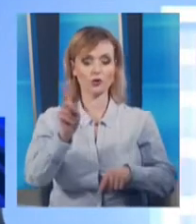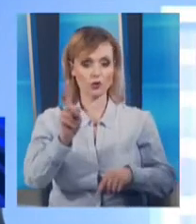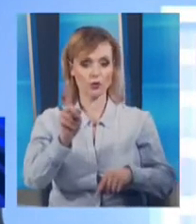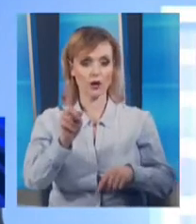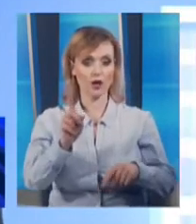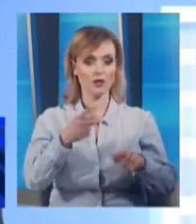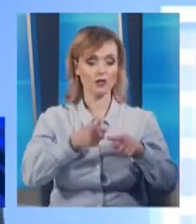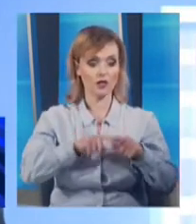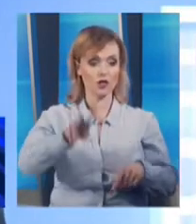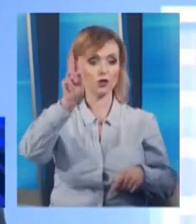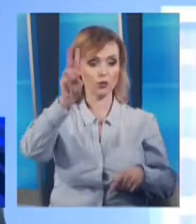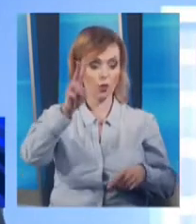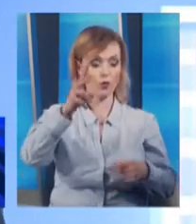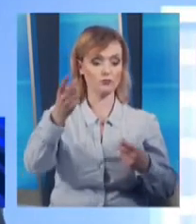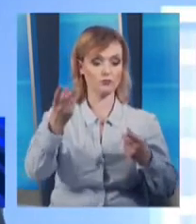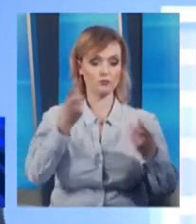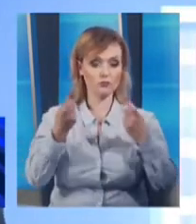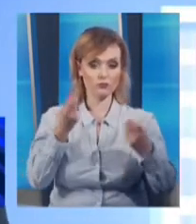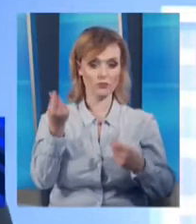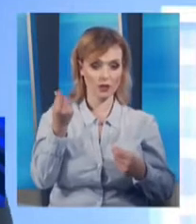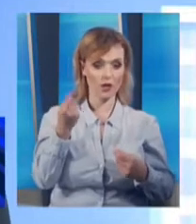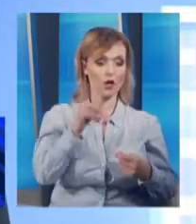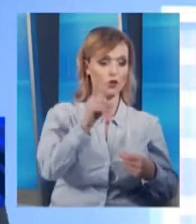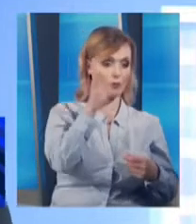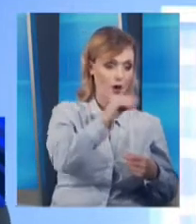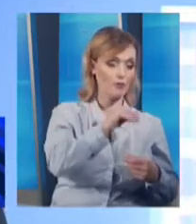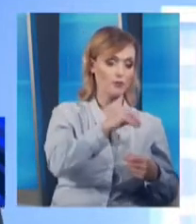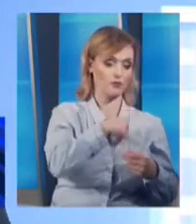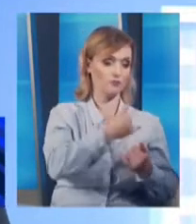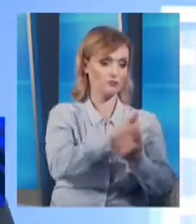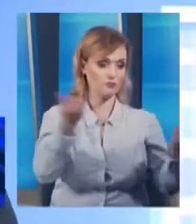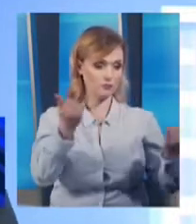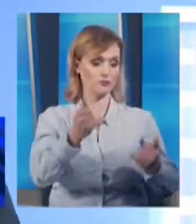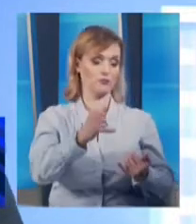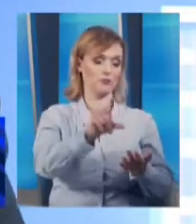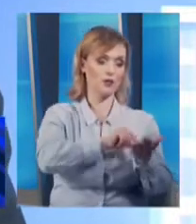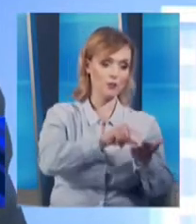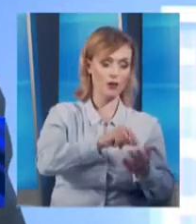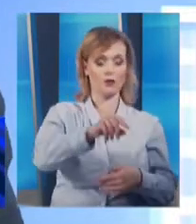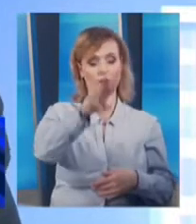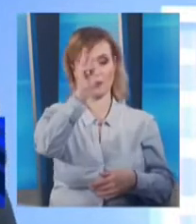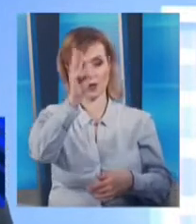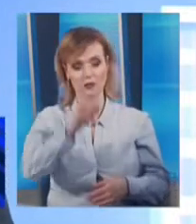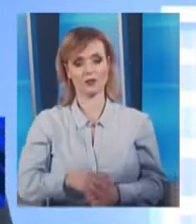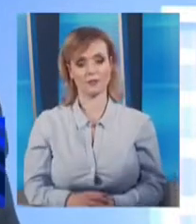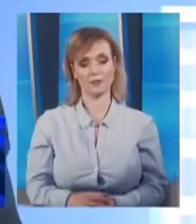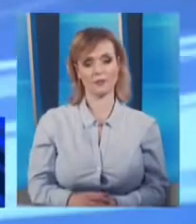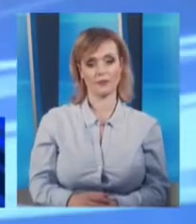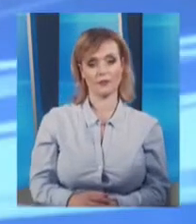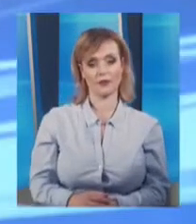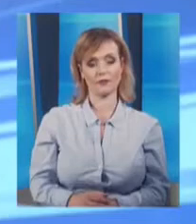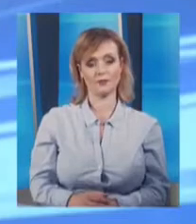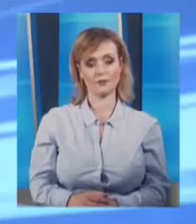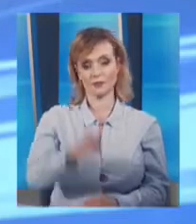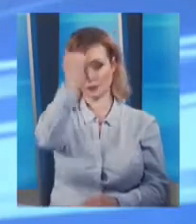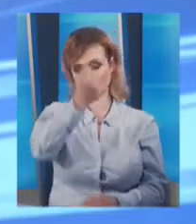din aceste două surse să putem acoperi cheltuieli legate de pensii, de salarii, dezvoltarea infrastructurii și așa mai departe. Da, vă